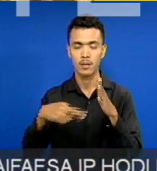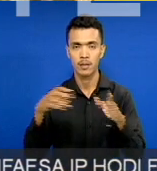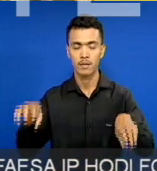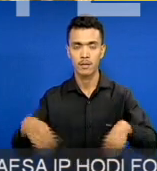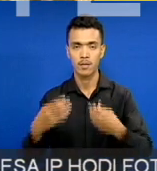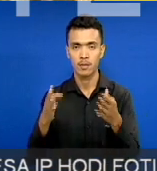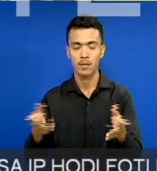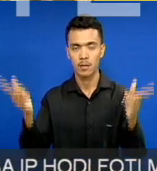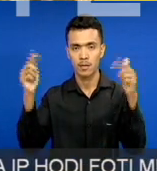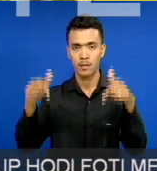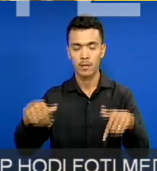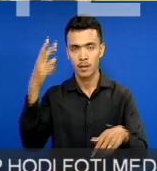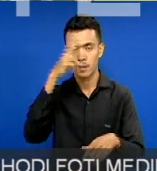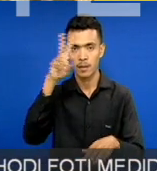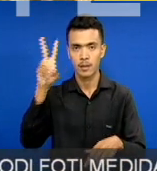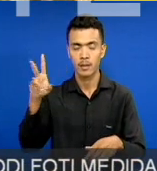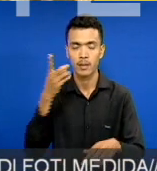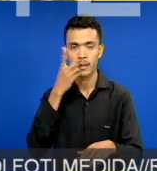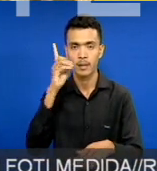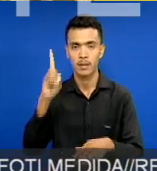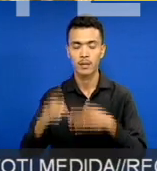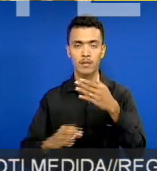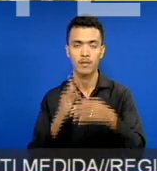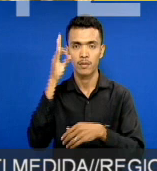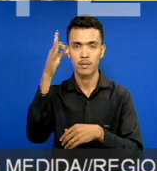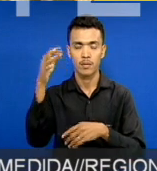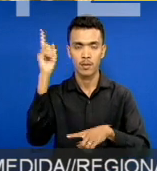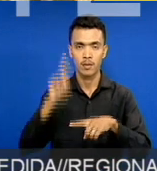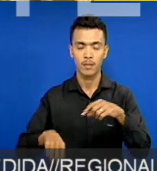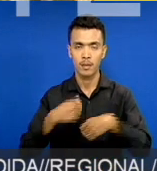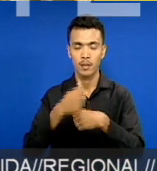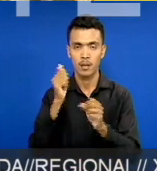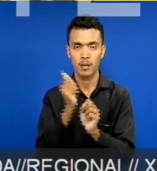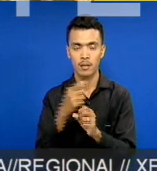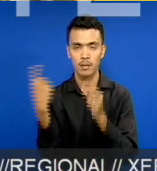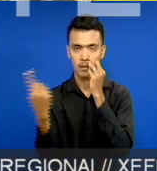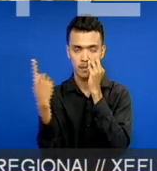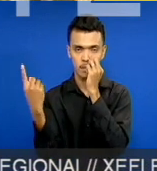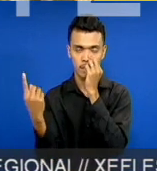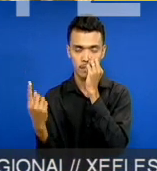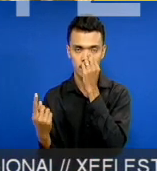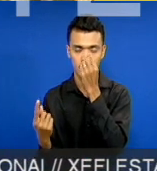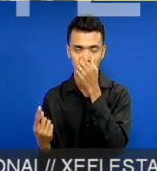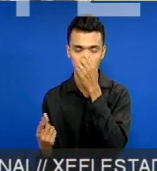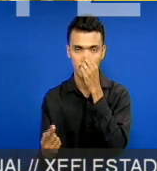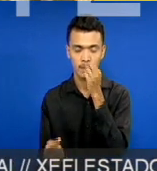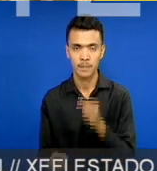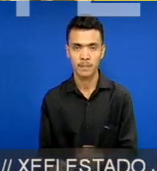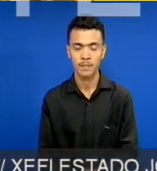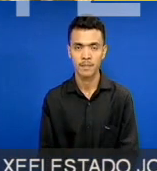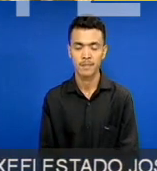ma ita re bolu ne mai halu ne reklasa para ba oi nebe lalu tan ia balu masu makai mebe kontador ia ni aku tu